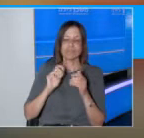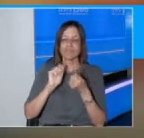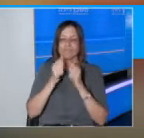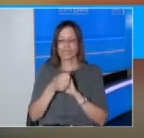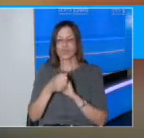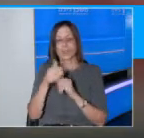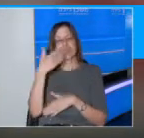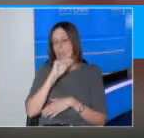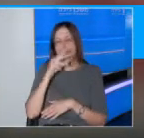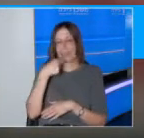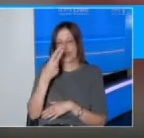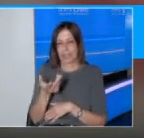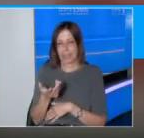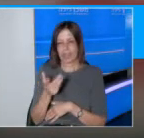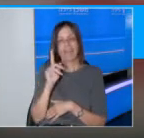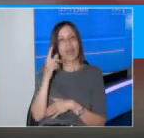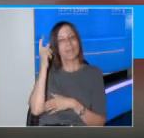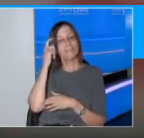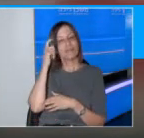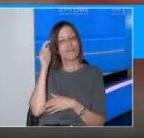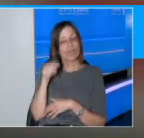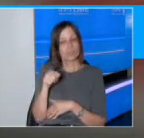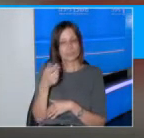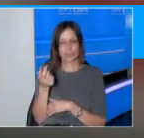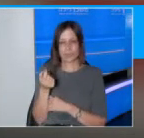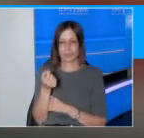לא תהיה. אבל המחשבה הזאת,